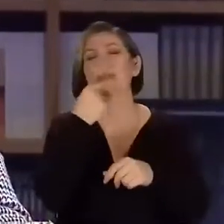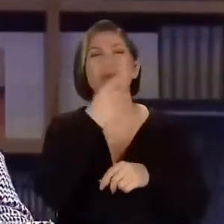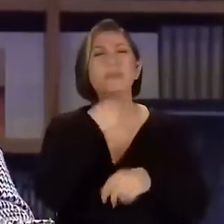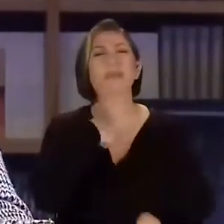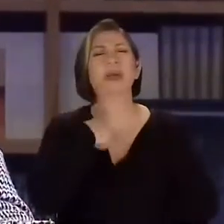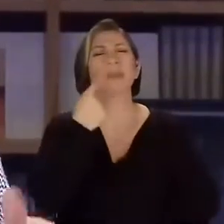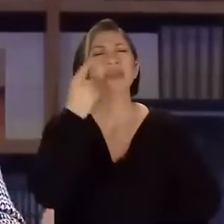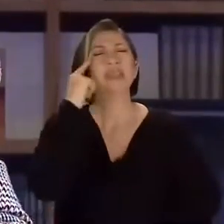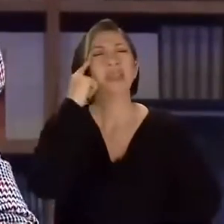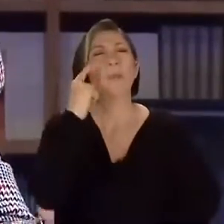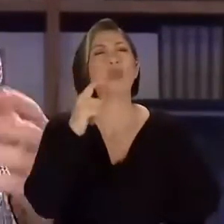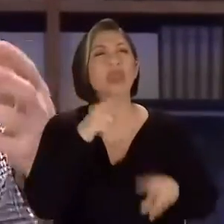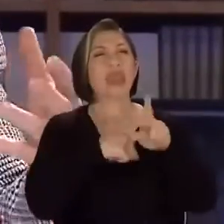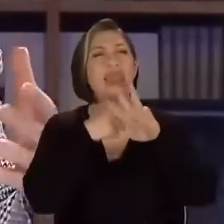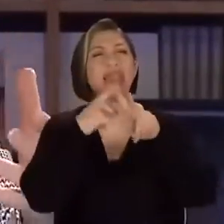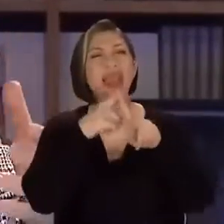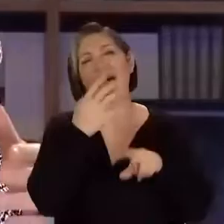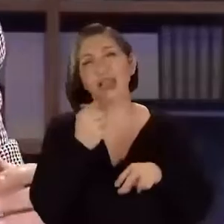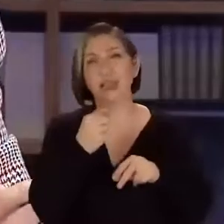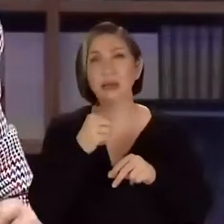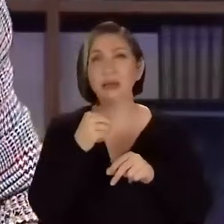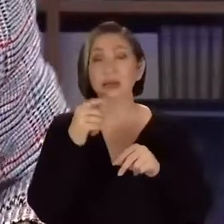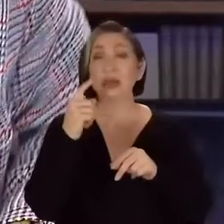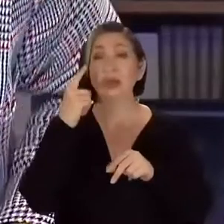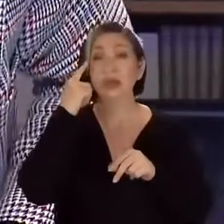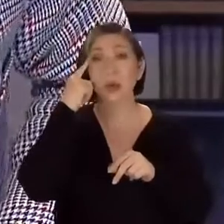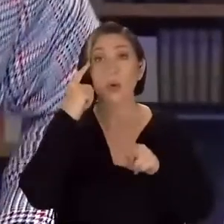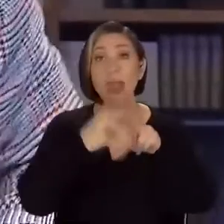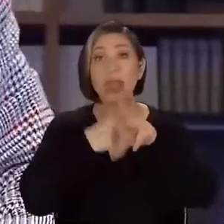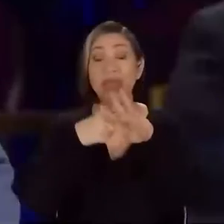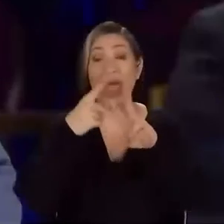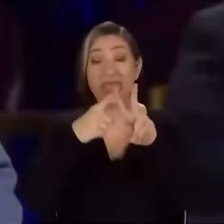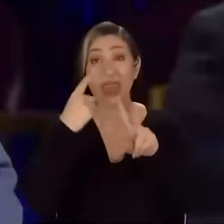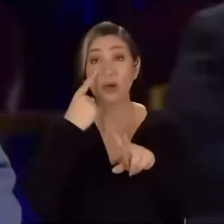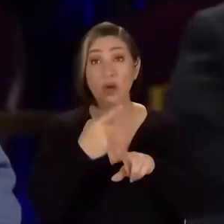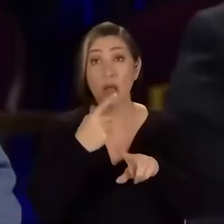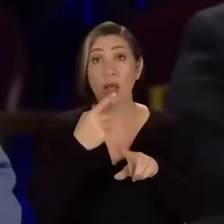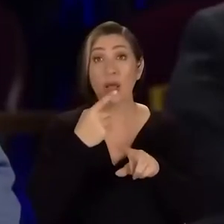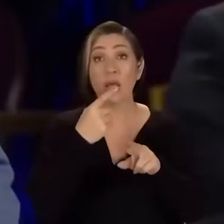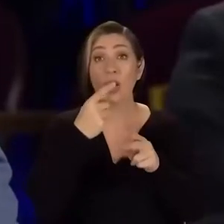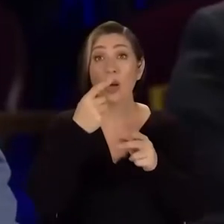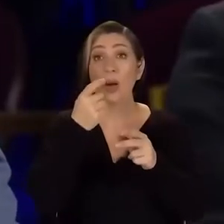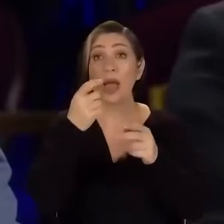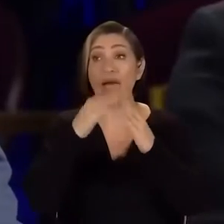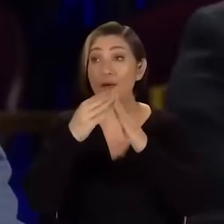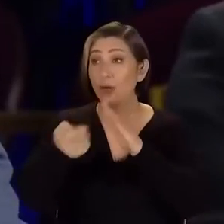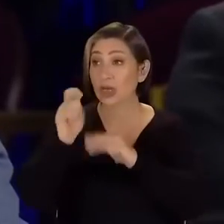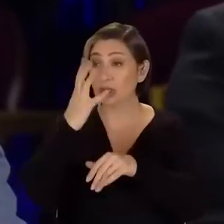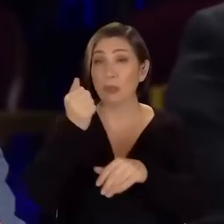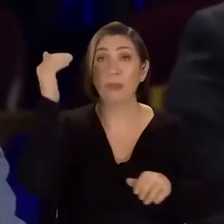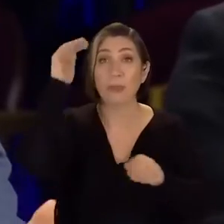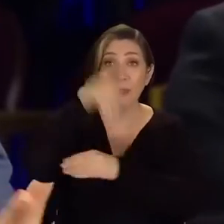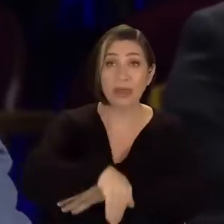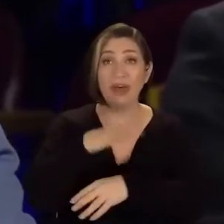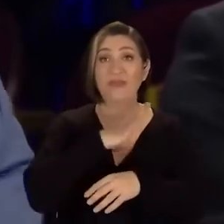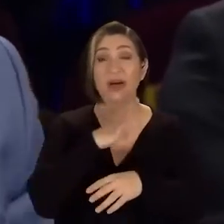ki bana da biraz da Japon yeni al falan. Bu arada şimdi, Japon yeni bazında konut kredisi alan ve batan çok insan oldu. Bankalarını ödeyemiyorum bana.